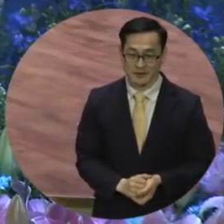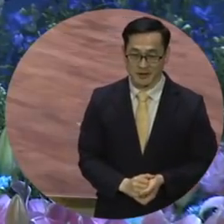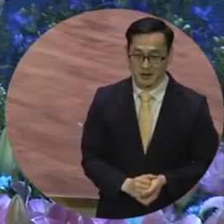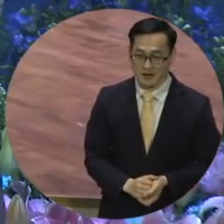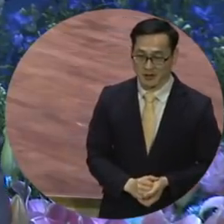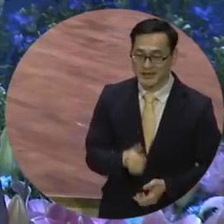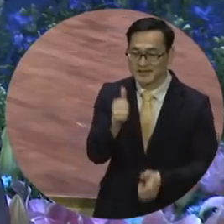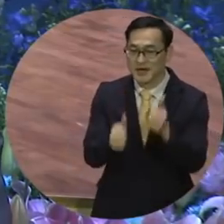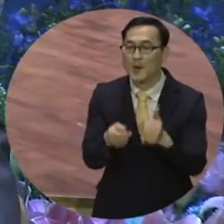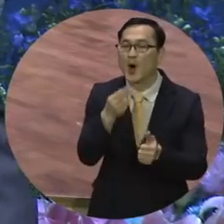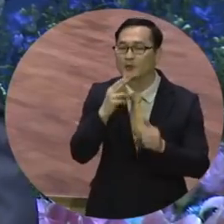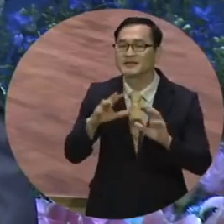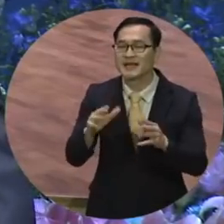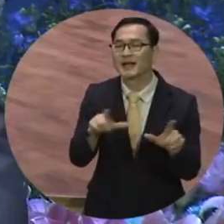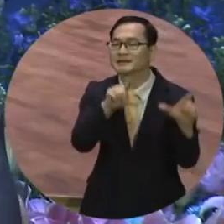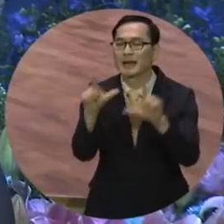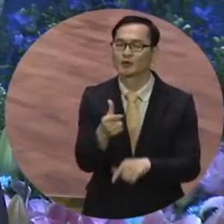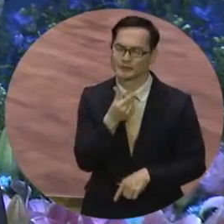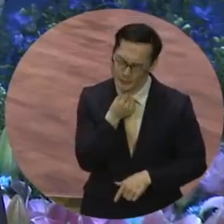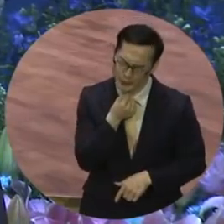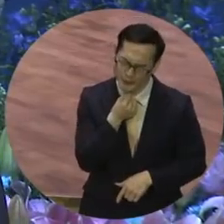없는 세상.